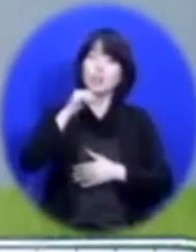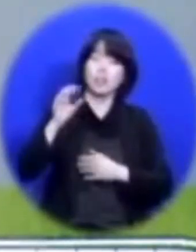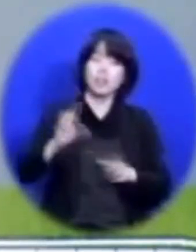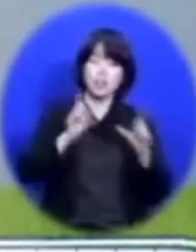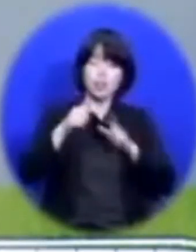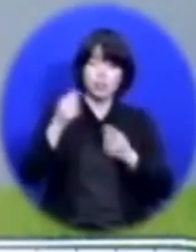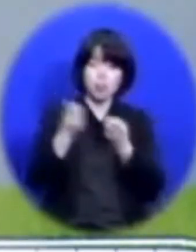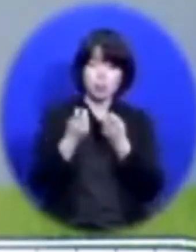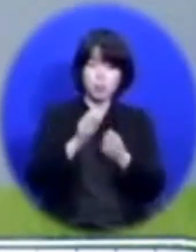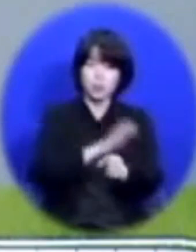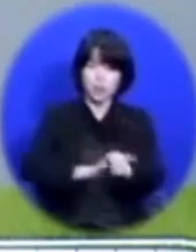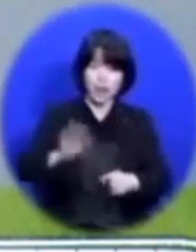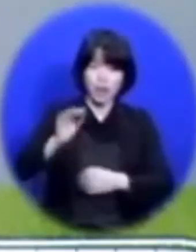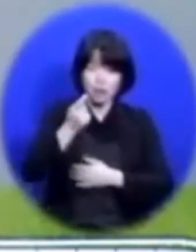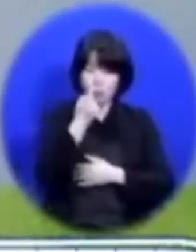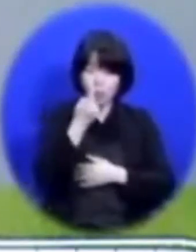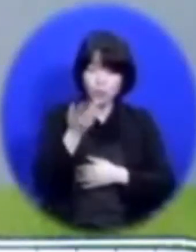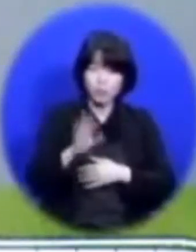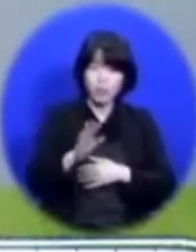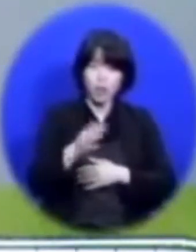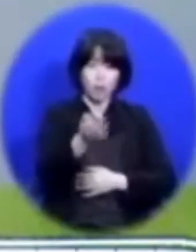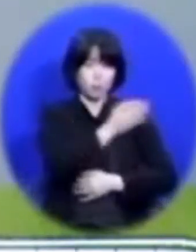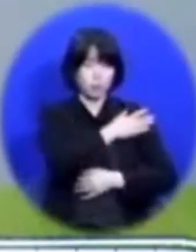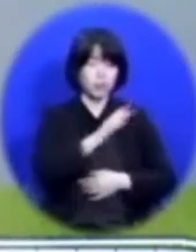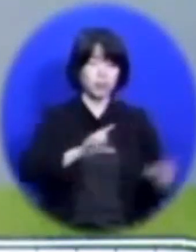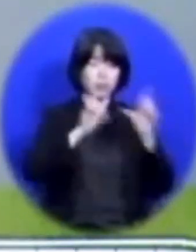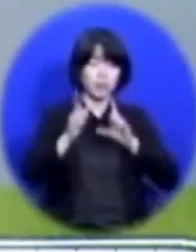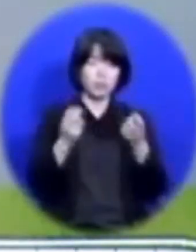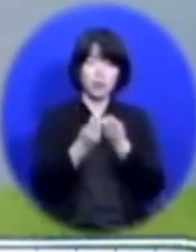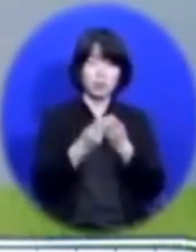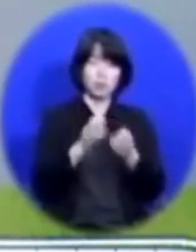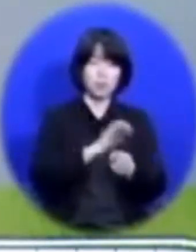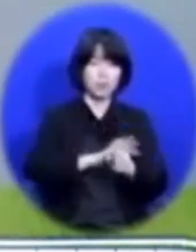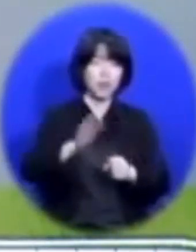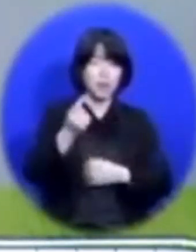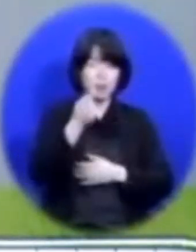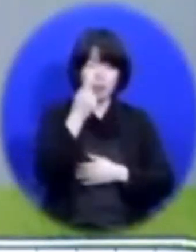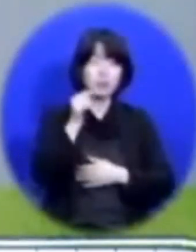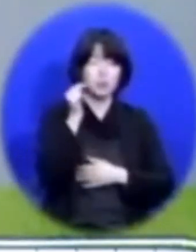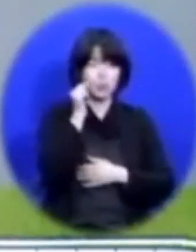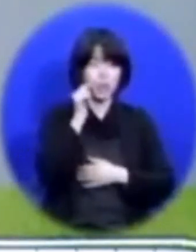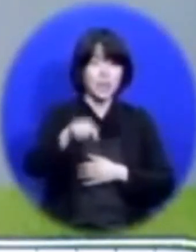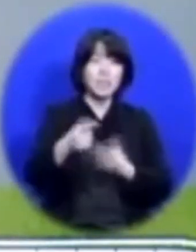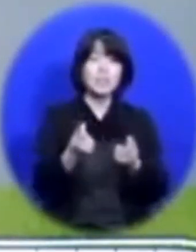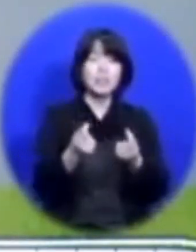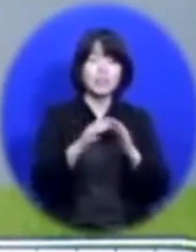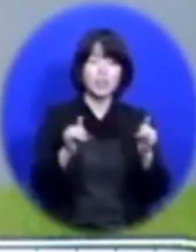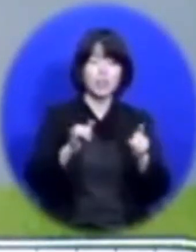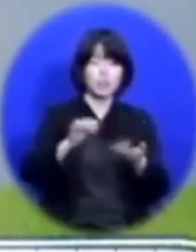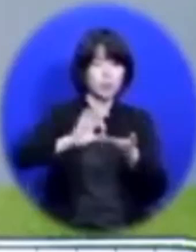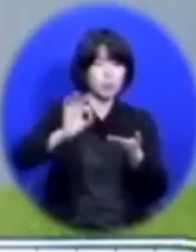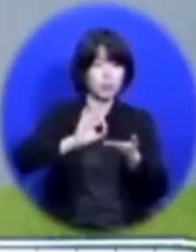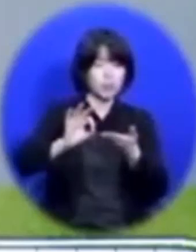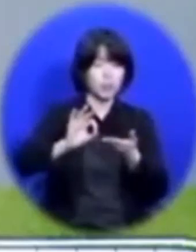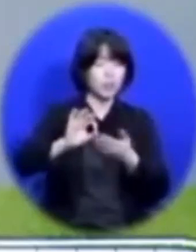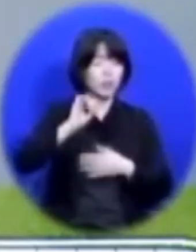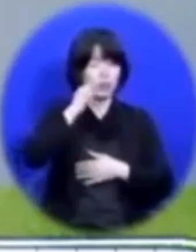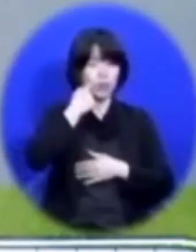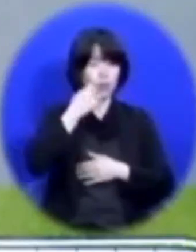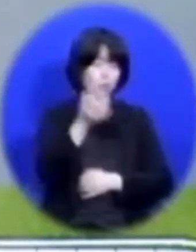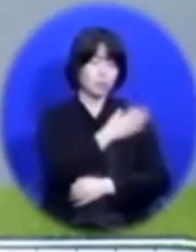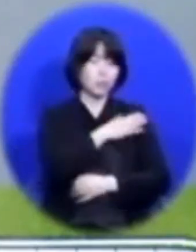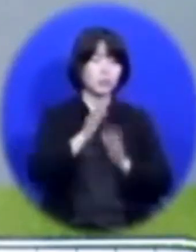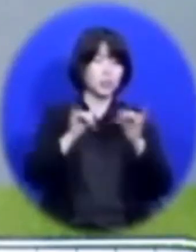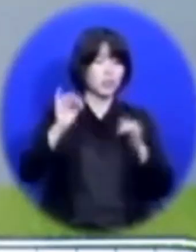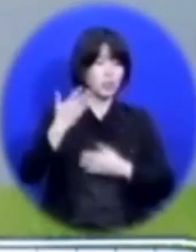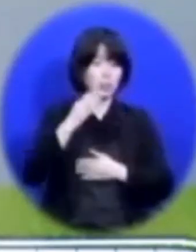가난한사람으로살아가는법은 잘배웠지만부유한사람으로살아가는법은배우지못한사람들도있다 . 그런사람들을활용하는것또한어렵습니다.그들이 부자가되면재앙이될텐데,그렇지않나요?